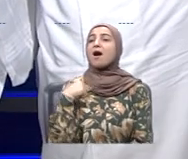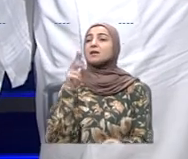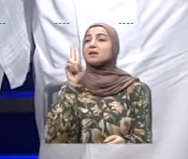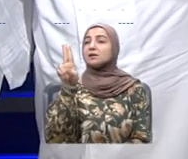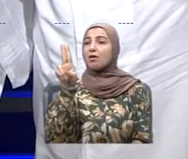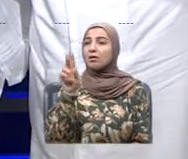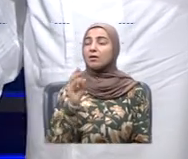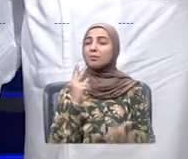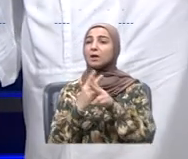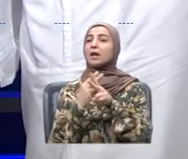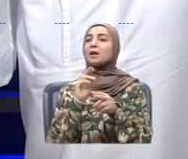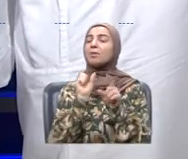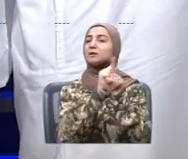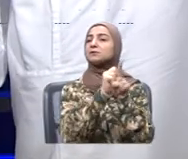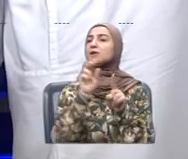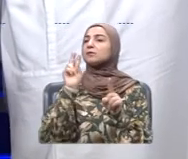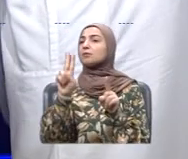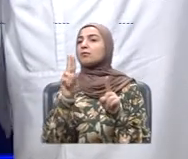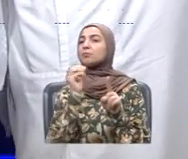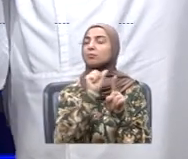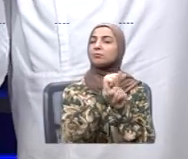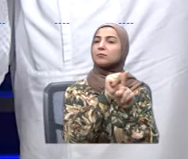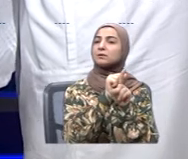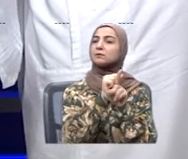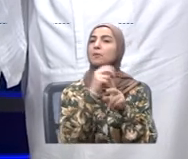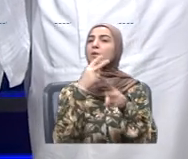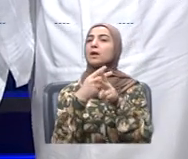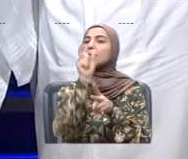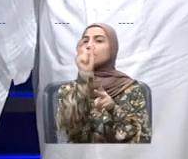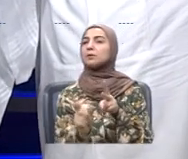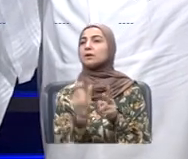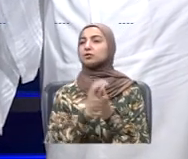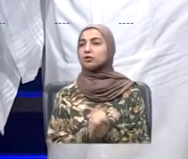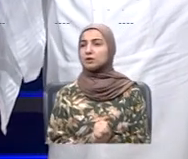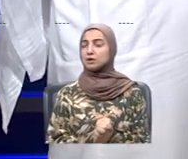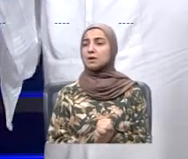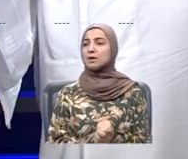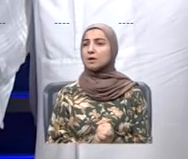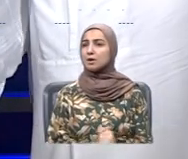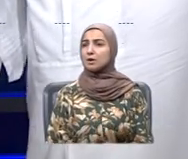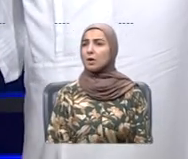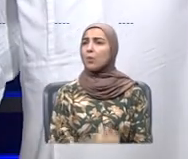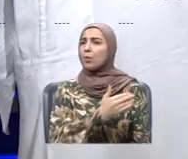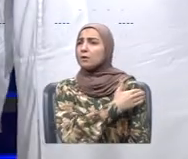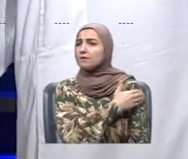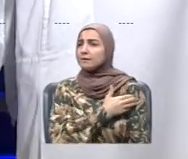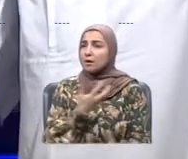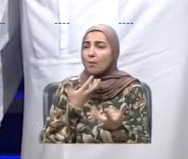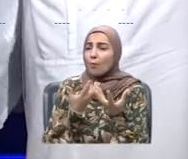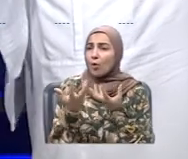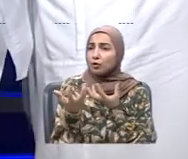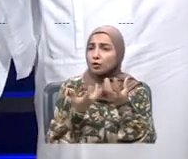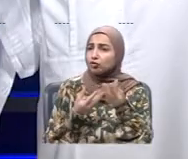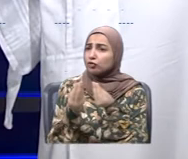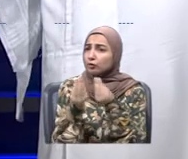تاء المتكلم. يبرز هذا الضمير بوظيفة حجاجية يفصح